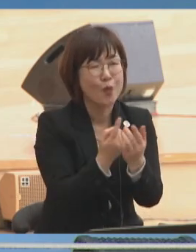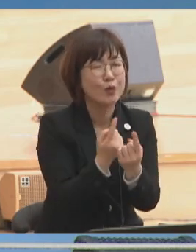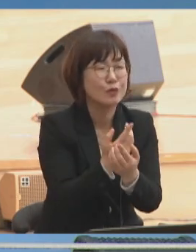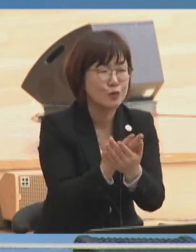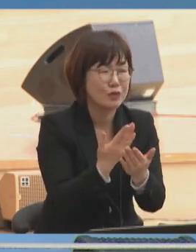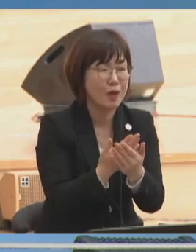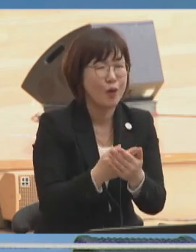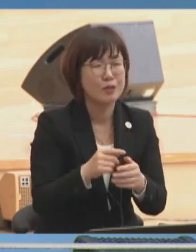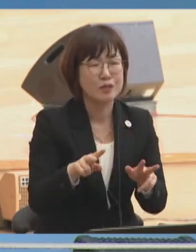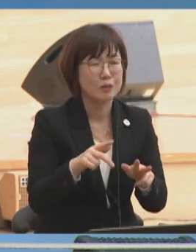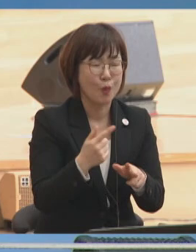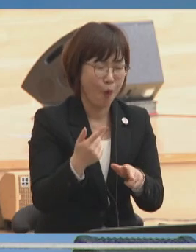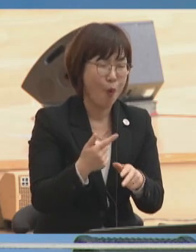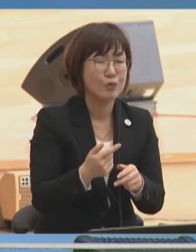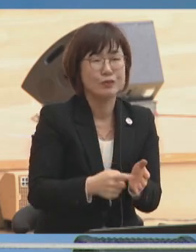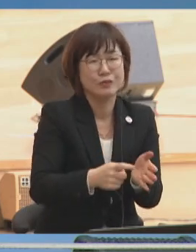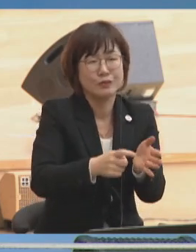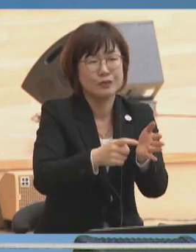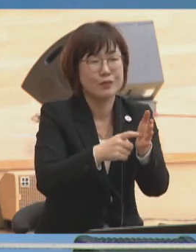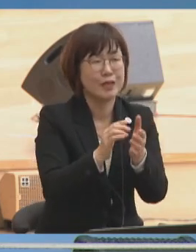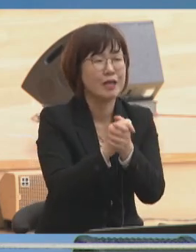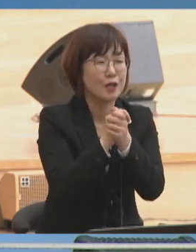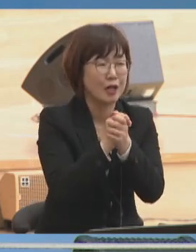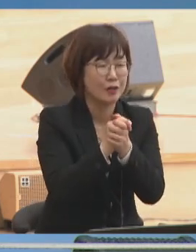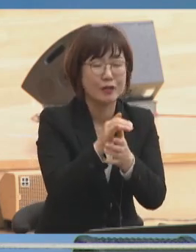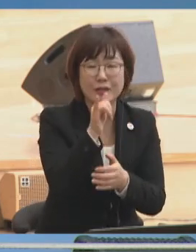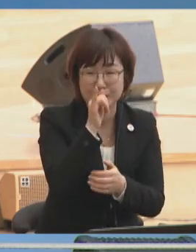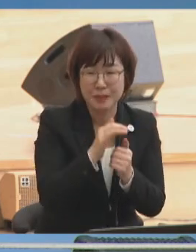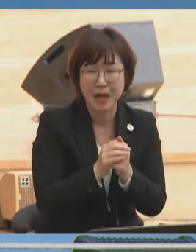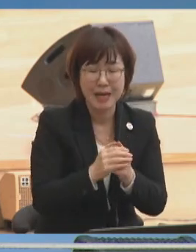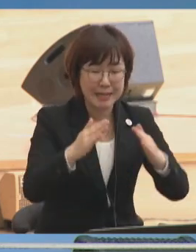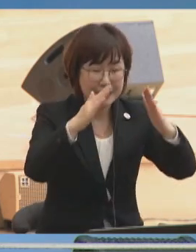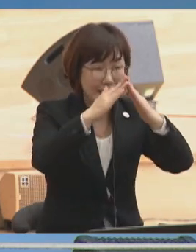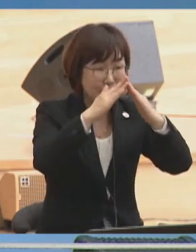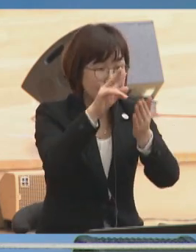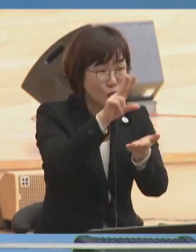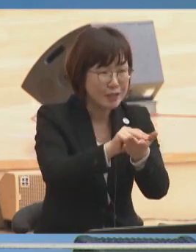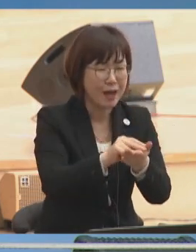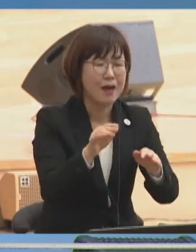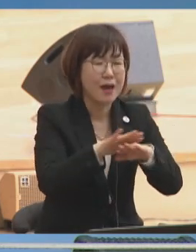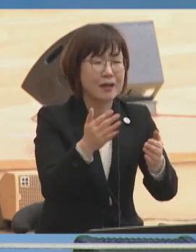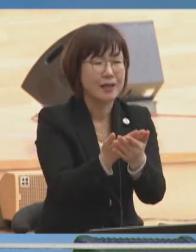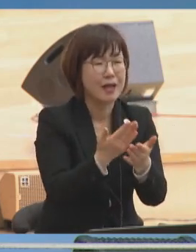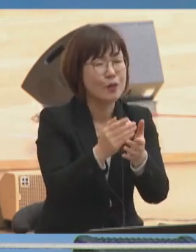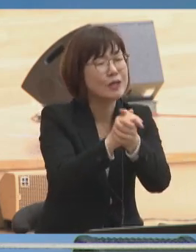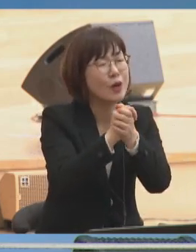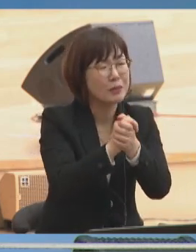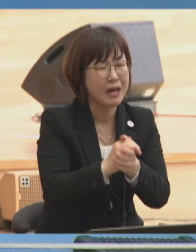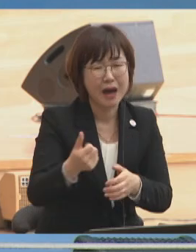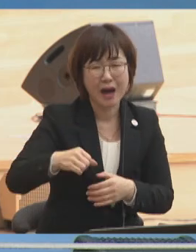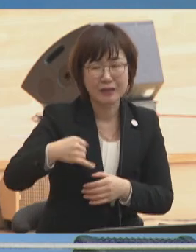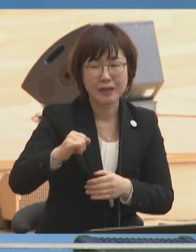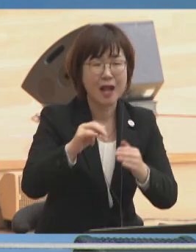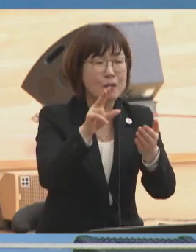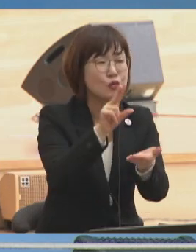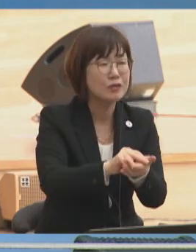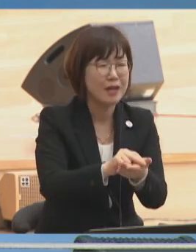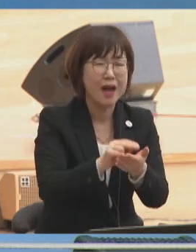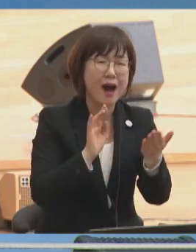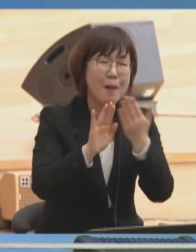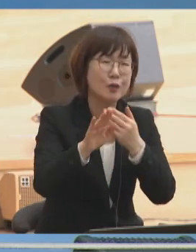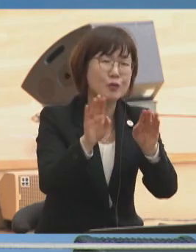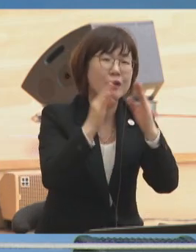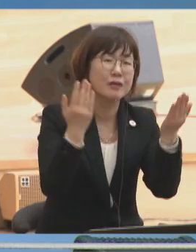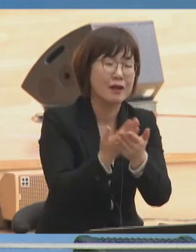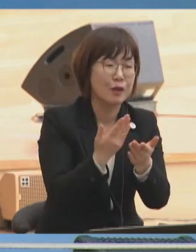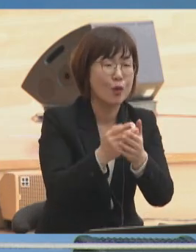나에게는 너무나 큰 기도 제목이죠. 집 문제 해결해달라고 그렇게 기도합니다. 이 자녀들 문제 앞길을 열어달라고 주님 앞에